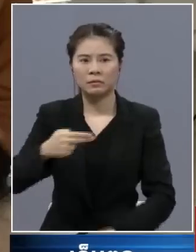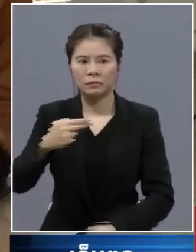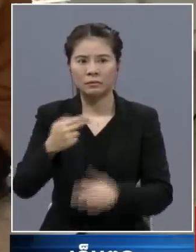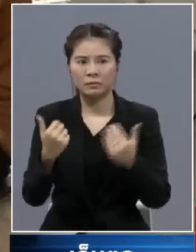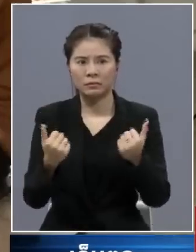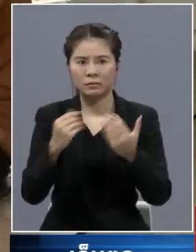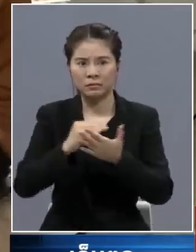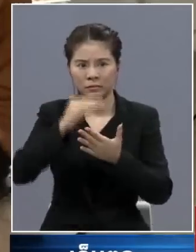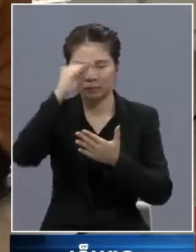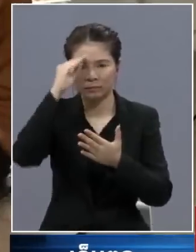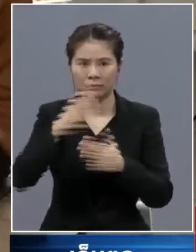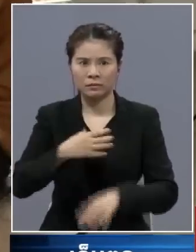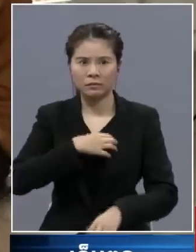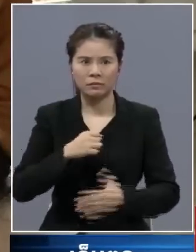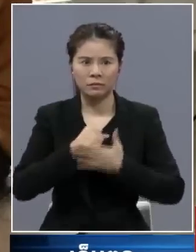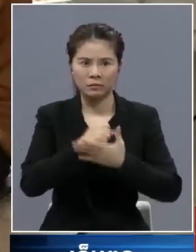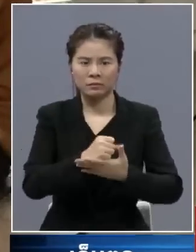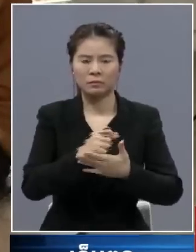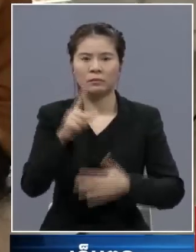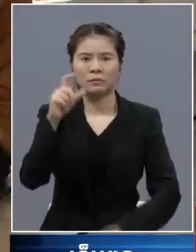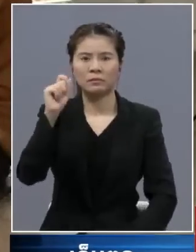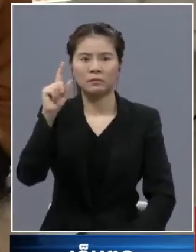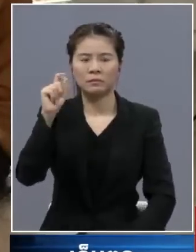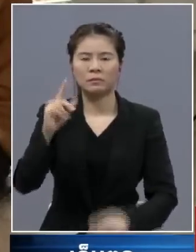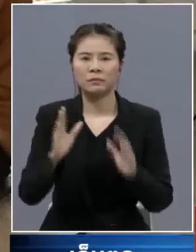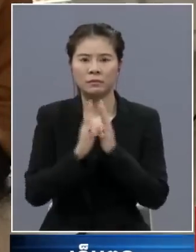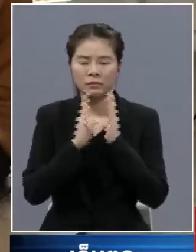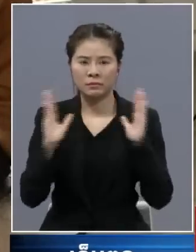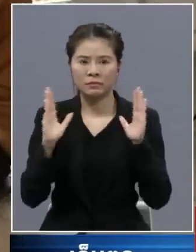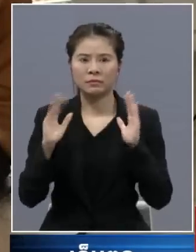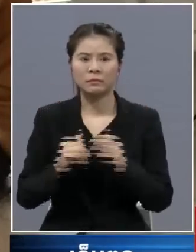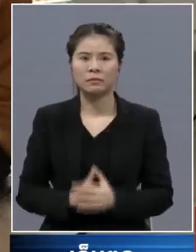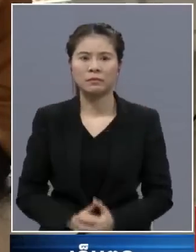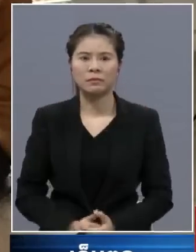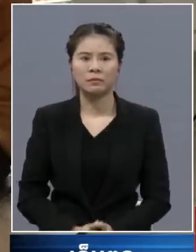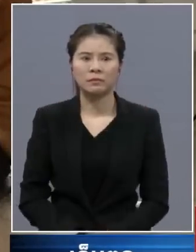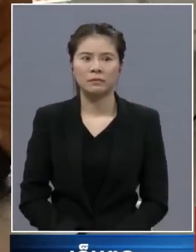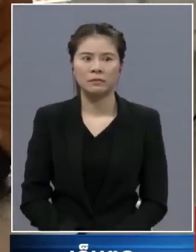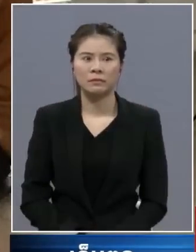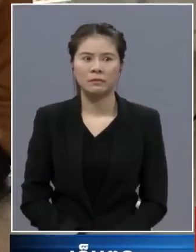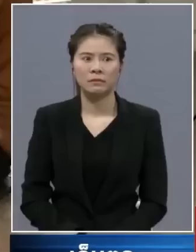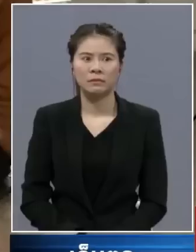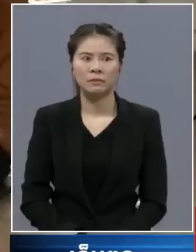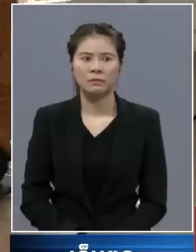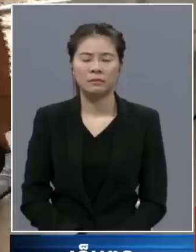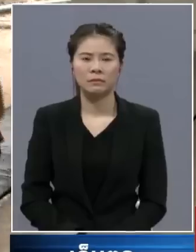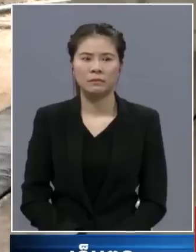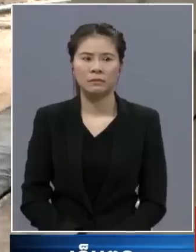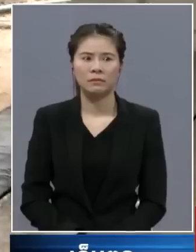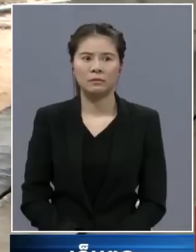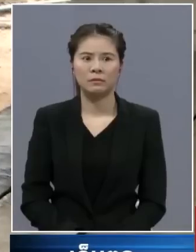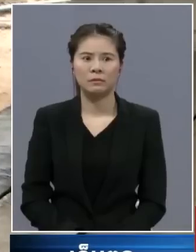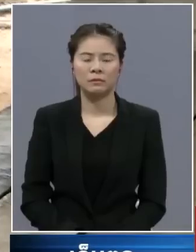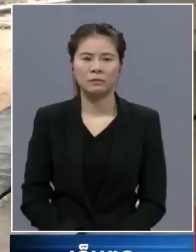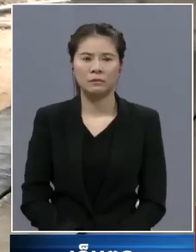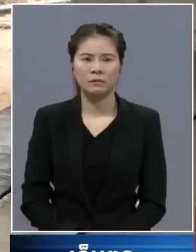ค่ะขอให้ช่วยอย่างเต็มที่ขอบคุณมากๆที่ท่านช่วยเหลือราษฎรที่